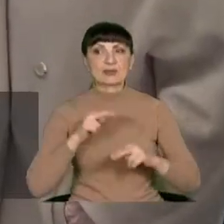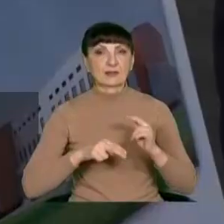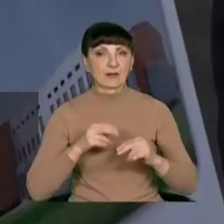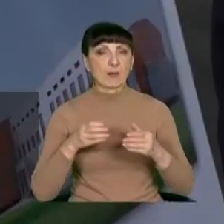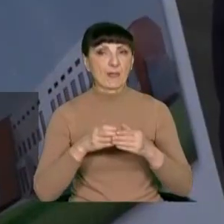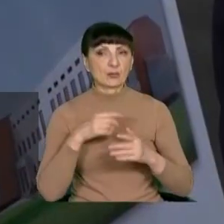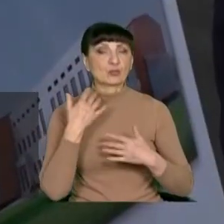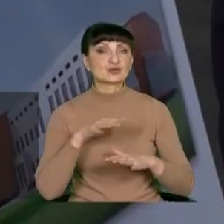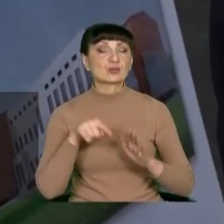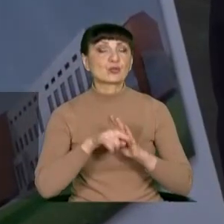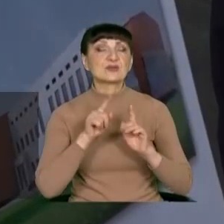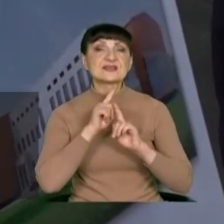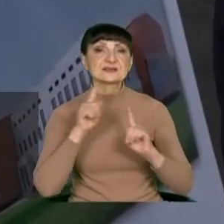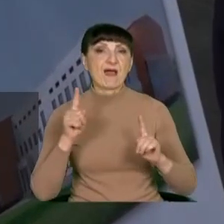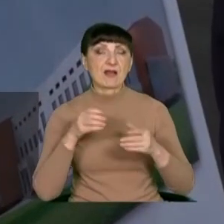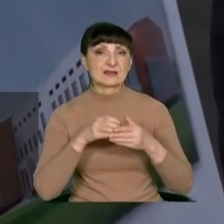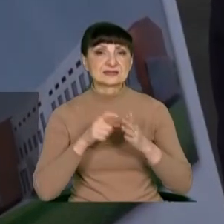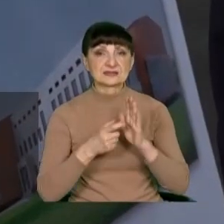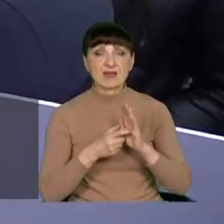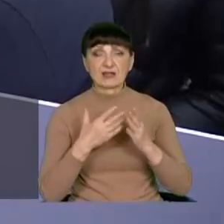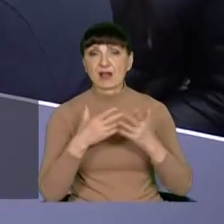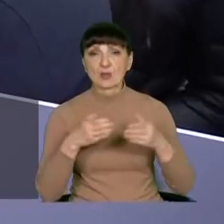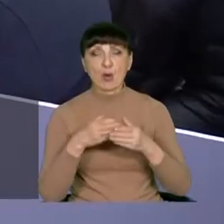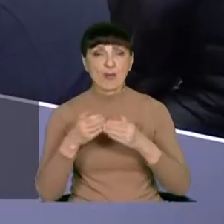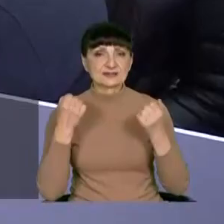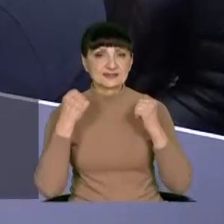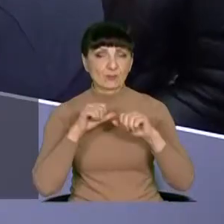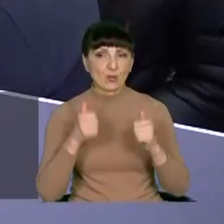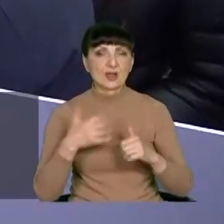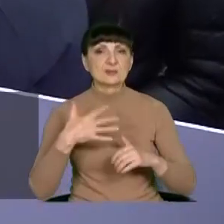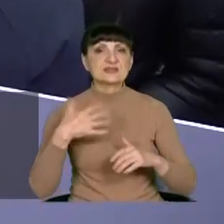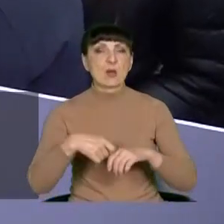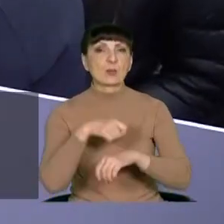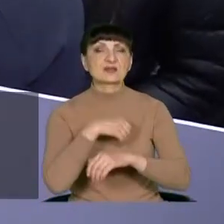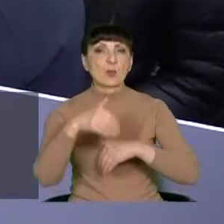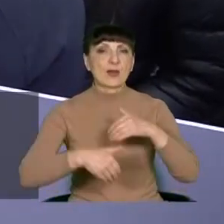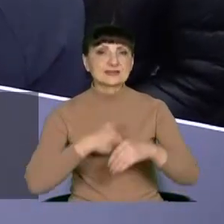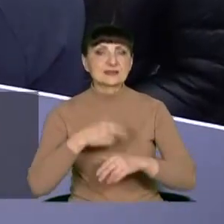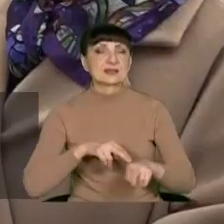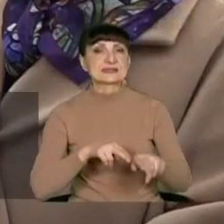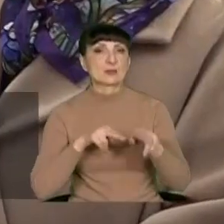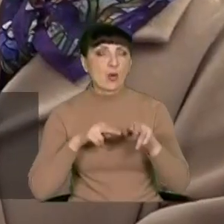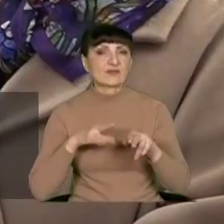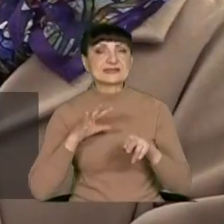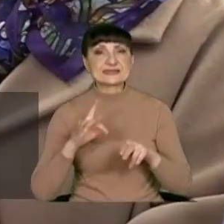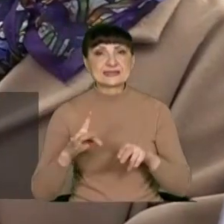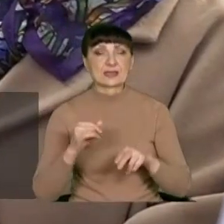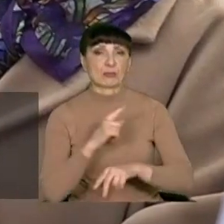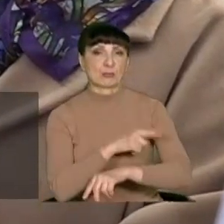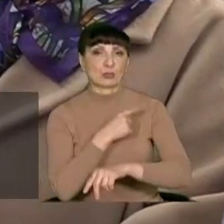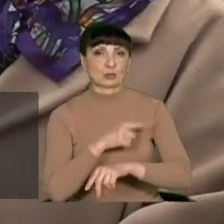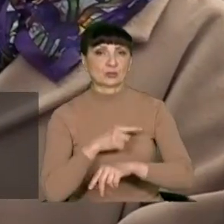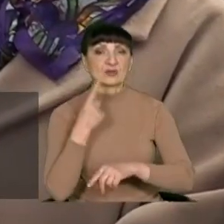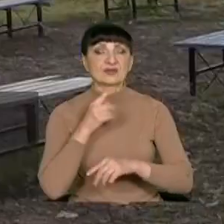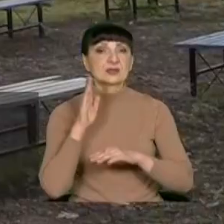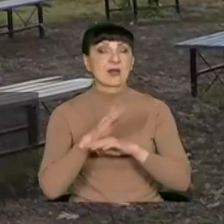объекте будет универсальный зал для командных видов спорта. 50-метровый бассейн, стрелковый тир и медпункт. Аким Ербулат Досаев поручил